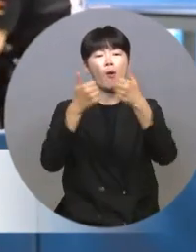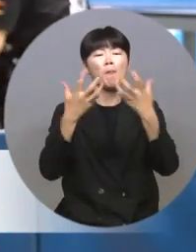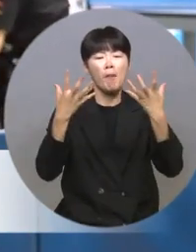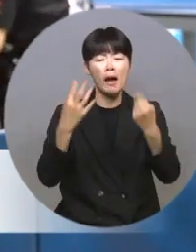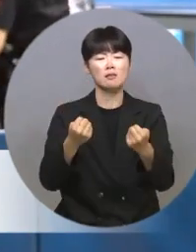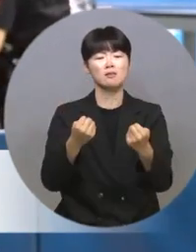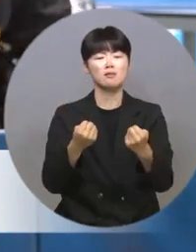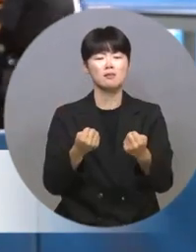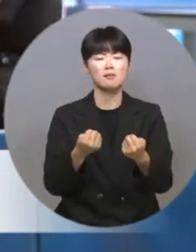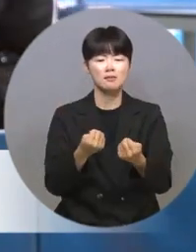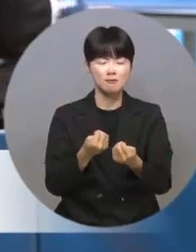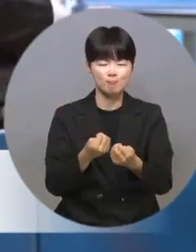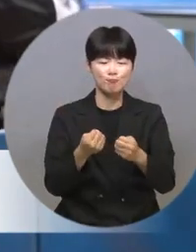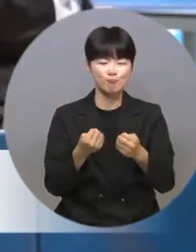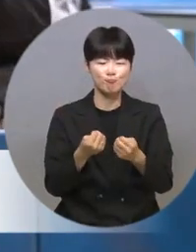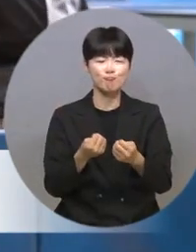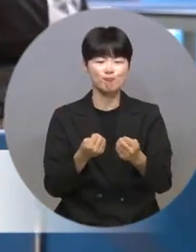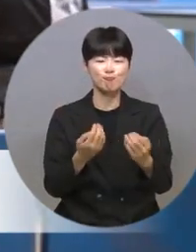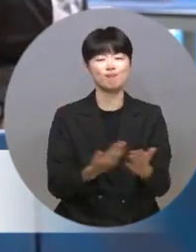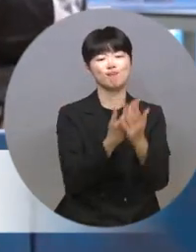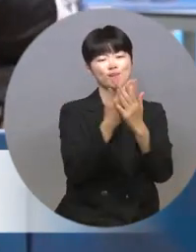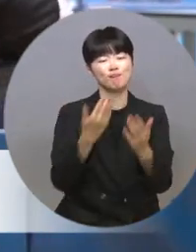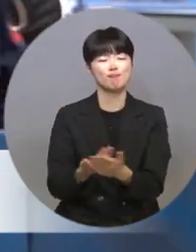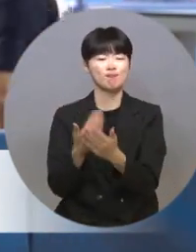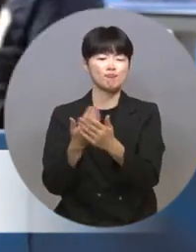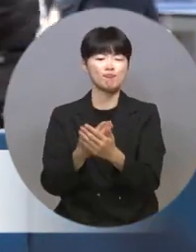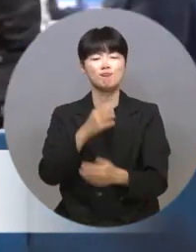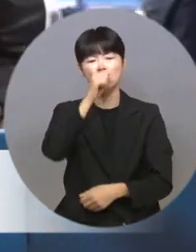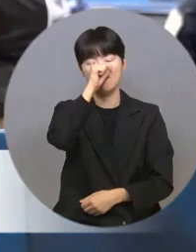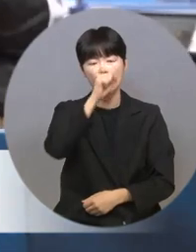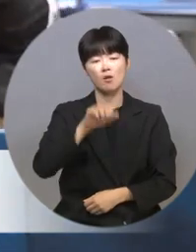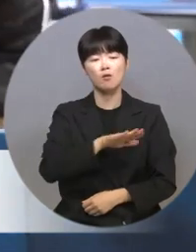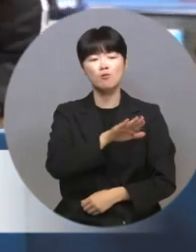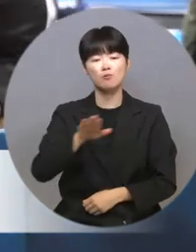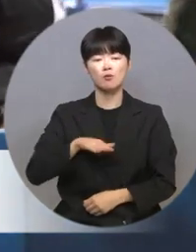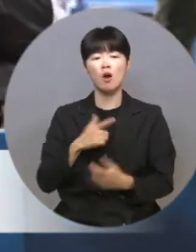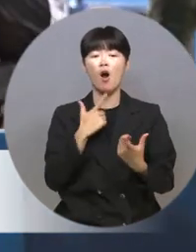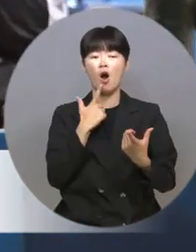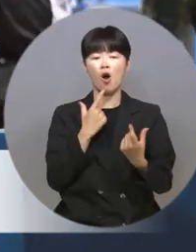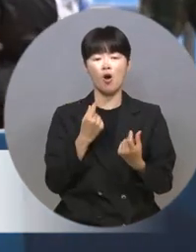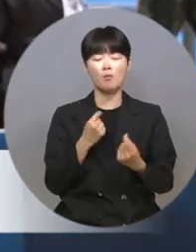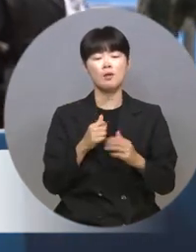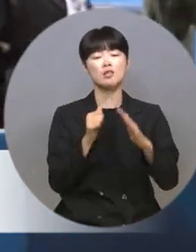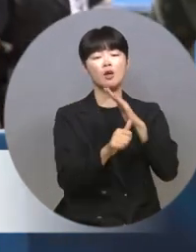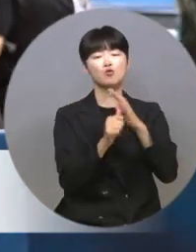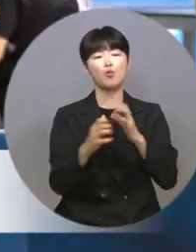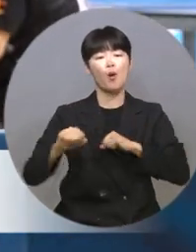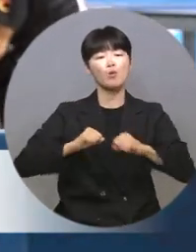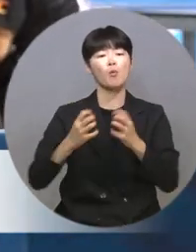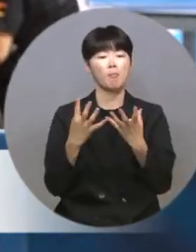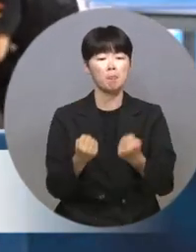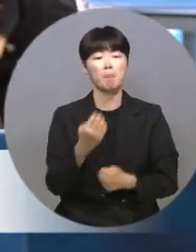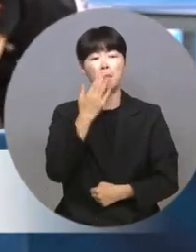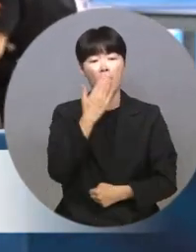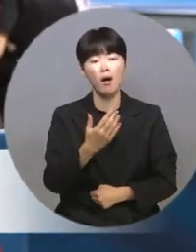활성화했으면 우리 같은 선수들이 좀 선수 활동도 많이 할 수 있고